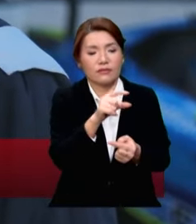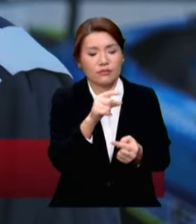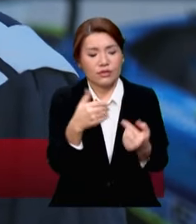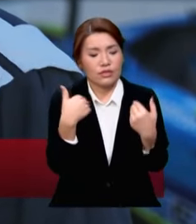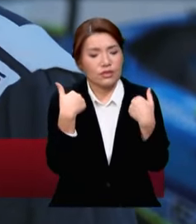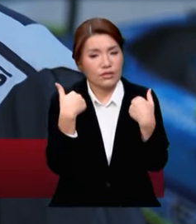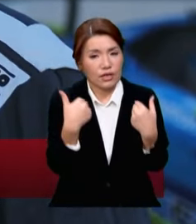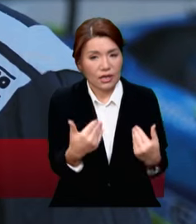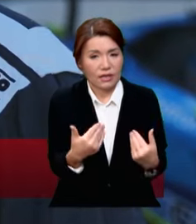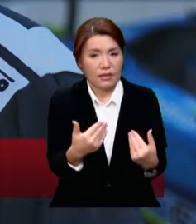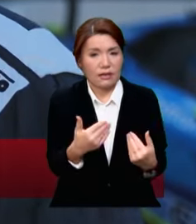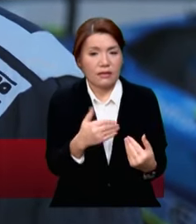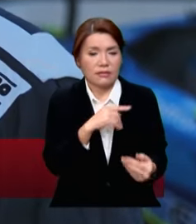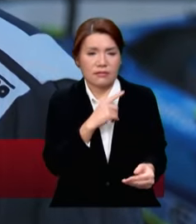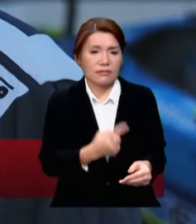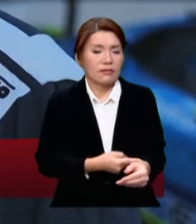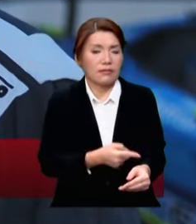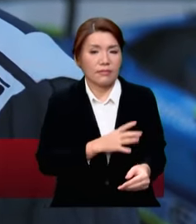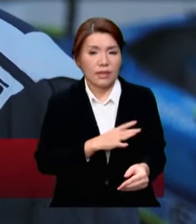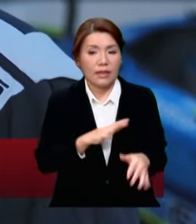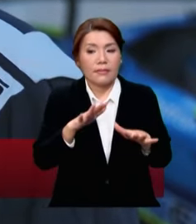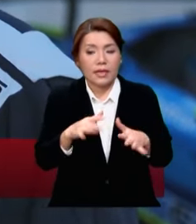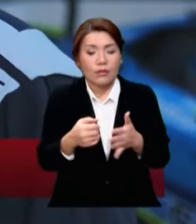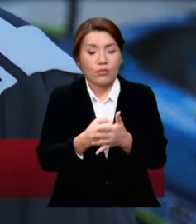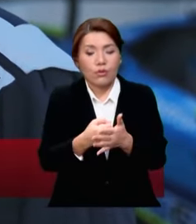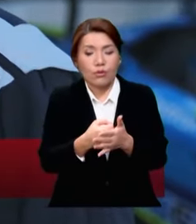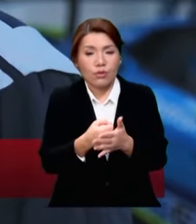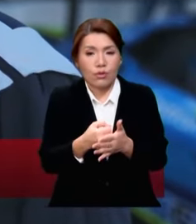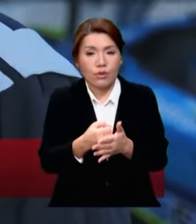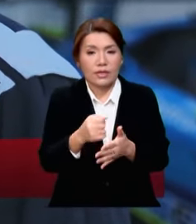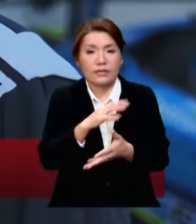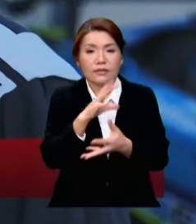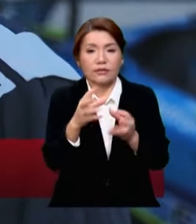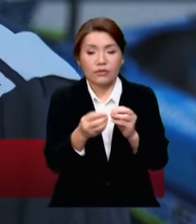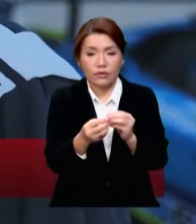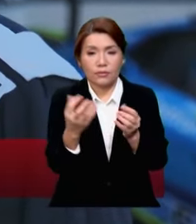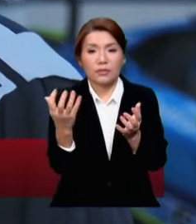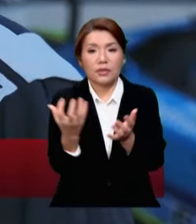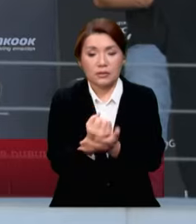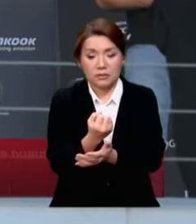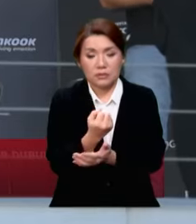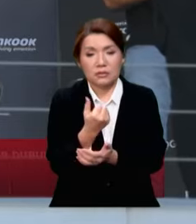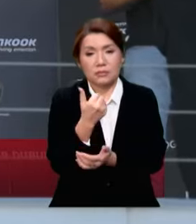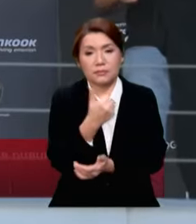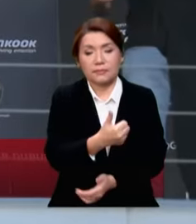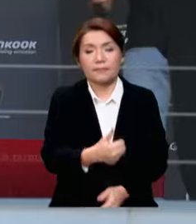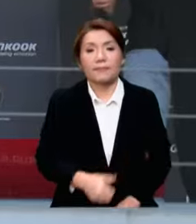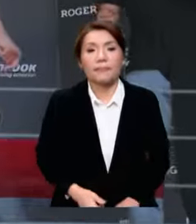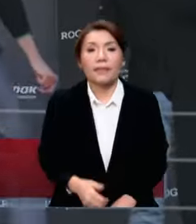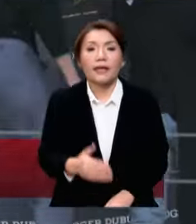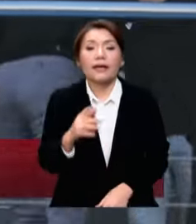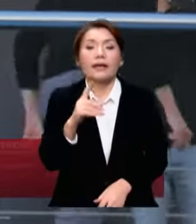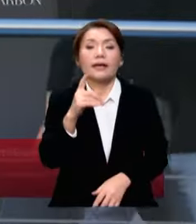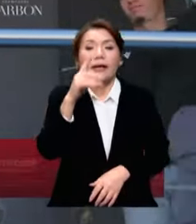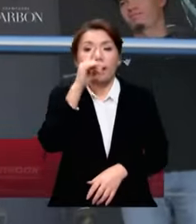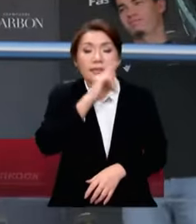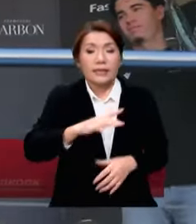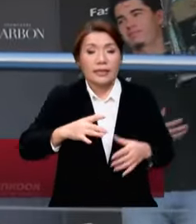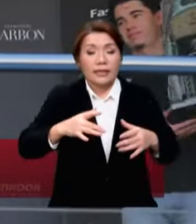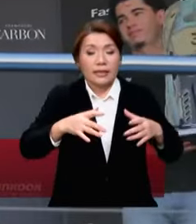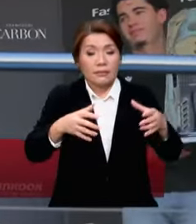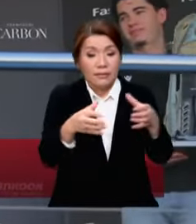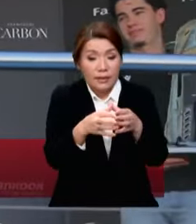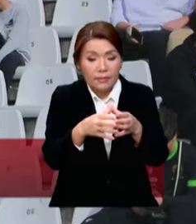сильным был. Мы соревновались, в общем-то, так, за место среди всех, что, в общем, получилось неплохо. Заезды казахстанской команды